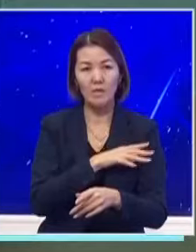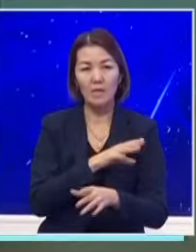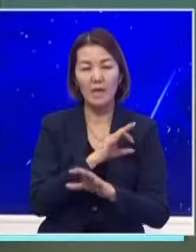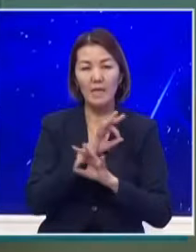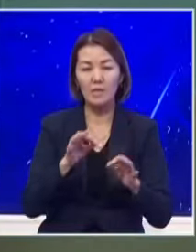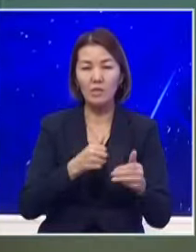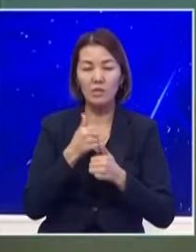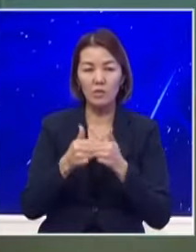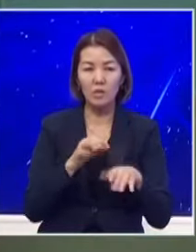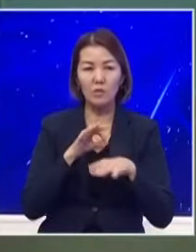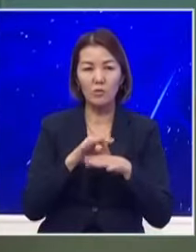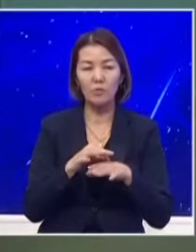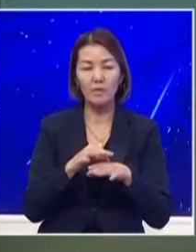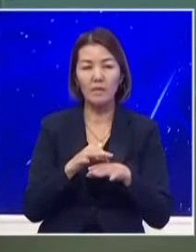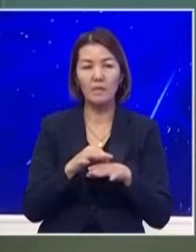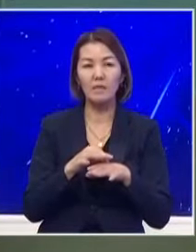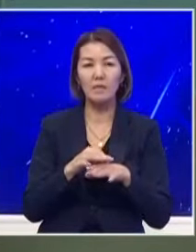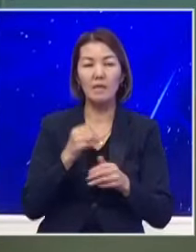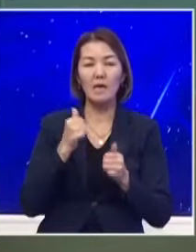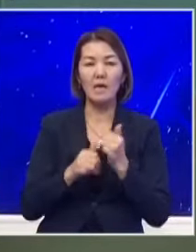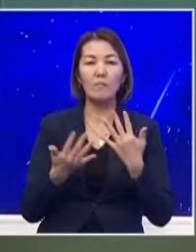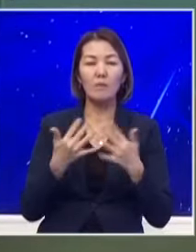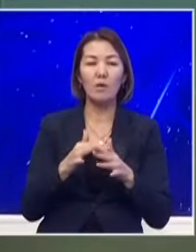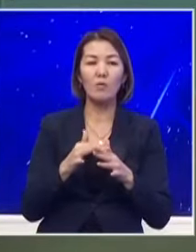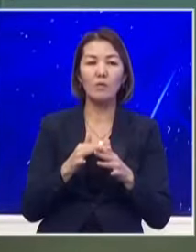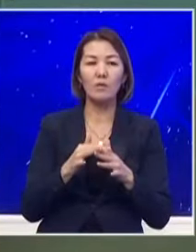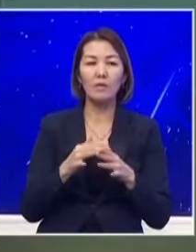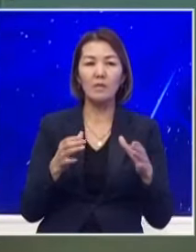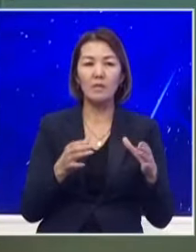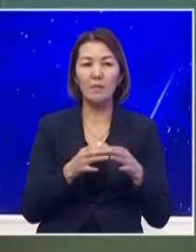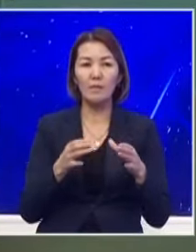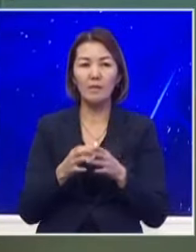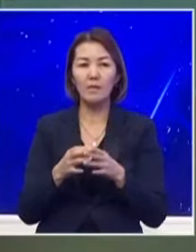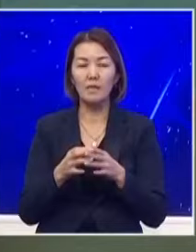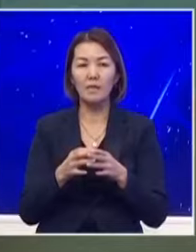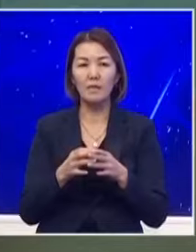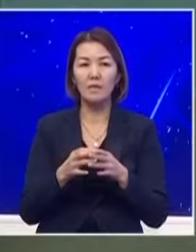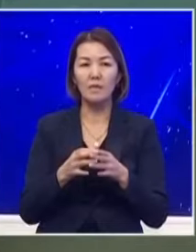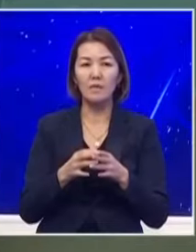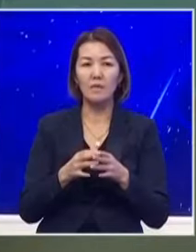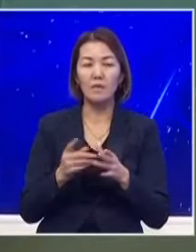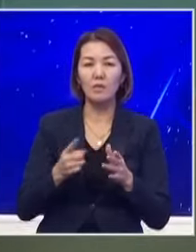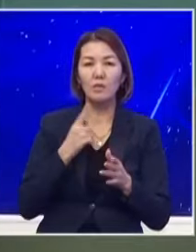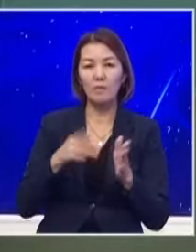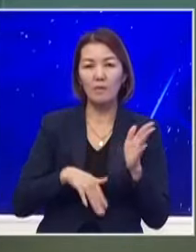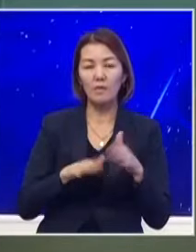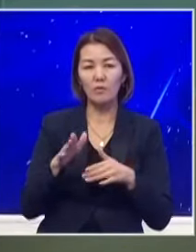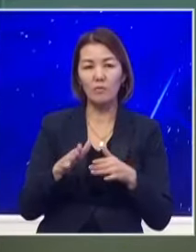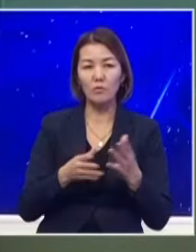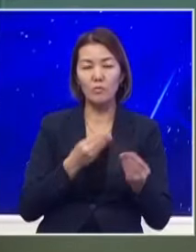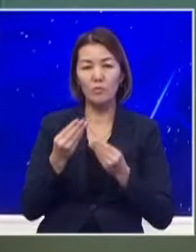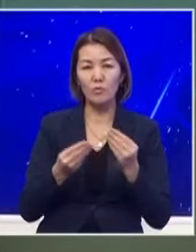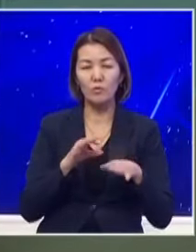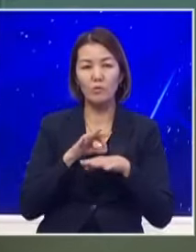сайын әрбір ауылдың командалары уровень қосып, күш қосып, шеберліктерін қосып, жақсы ойын